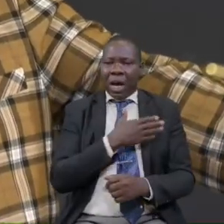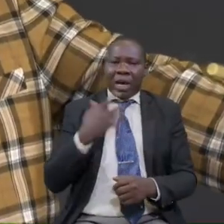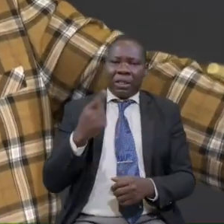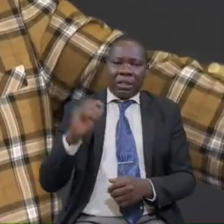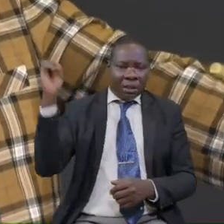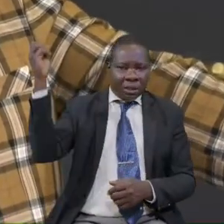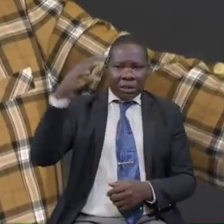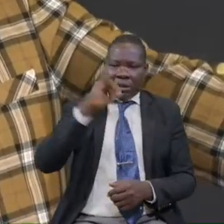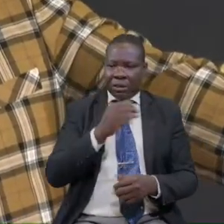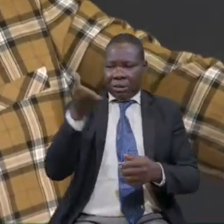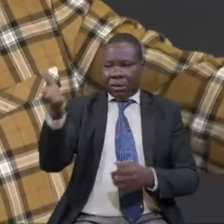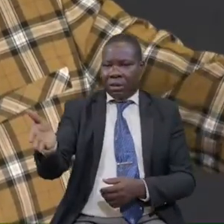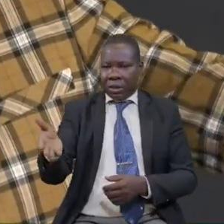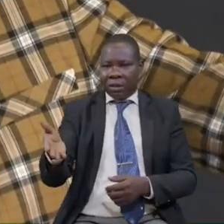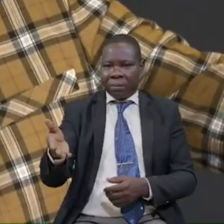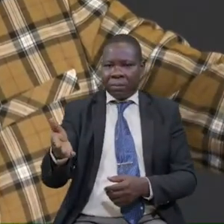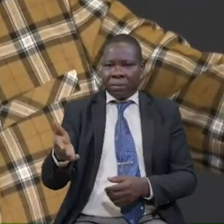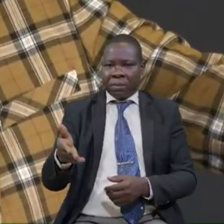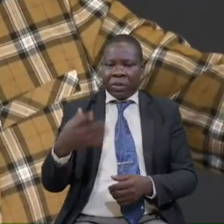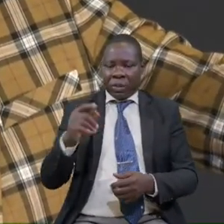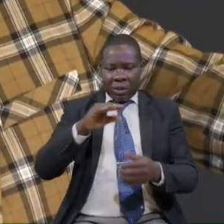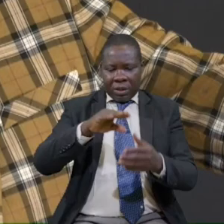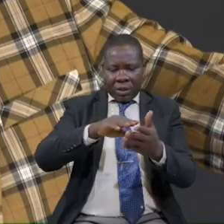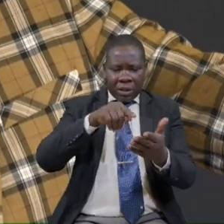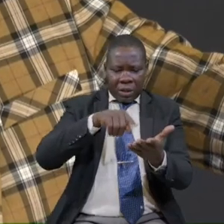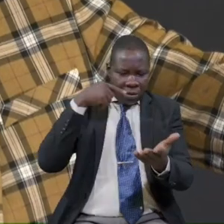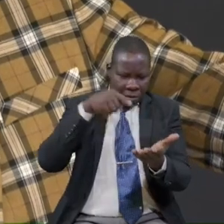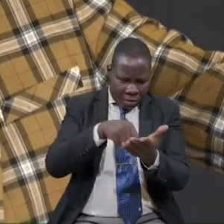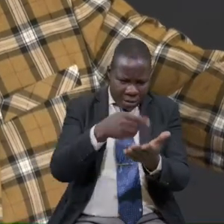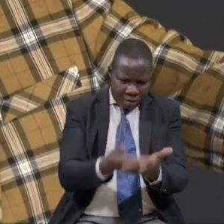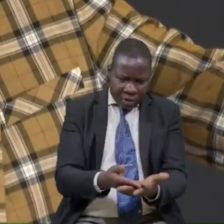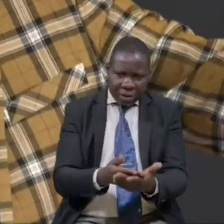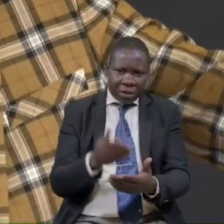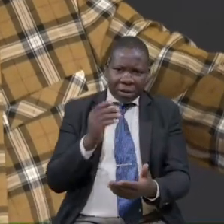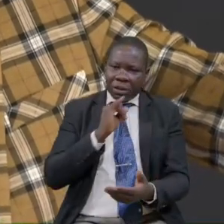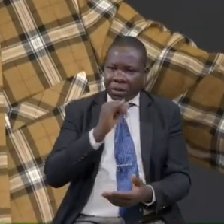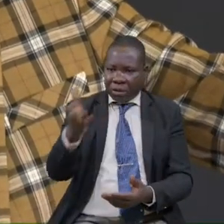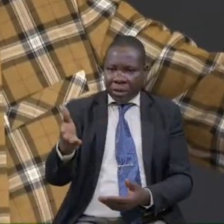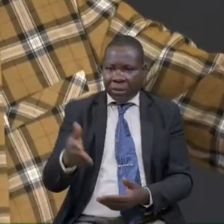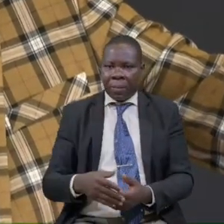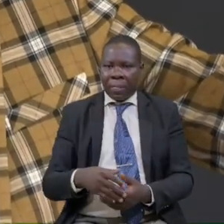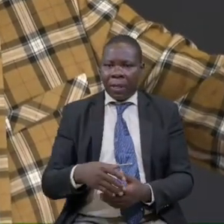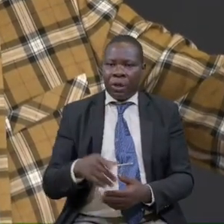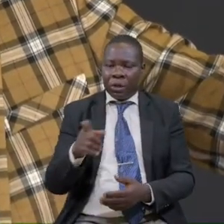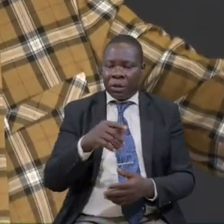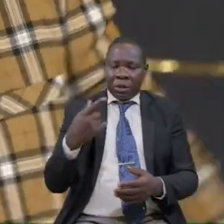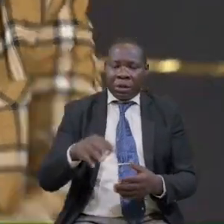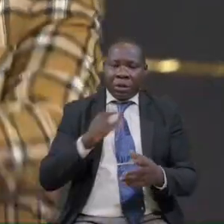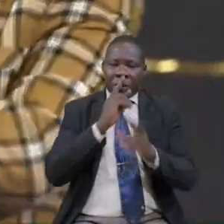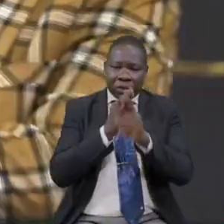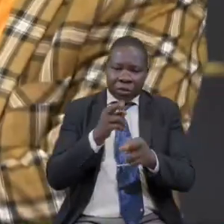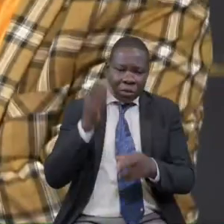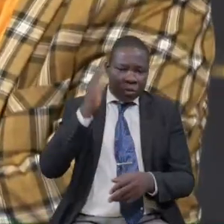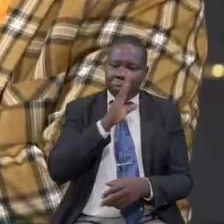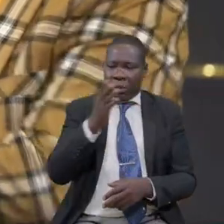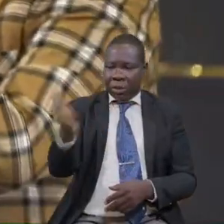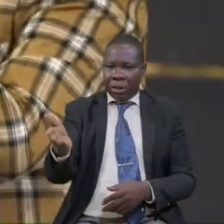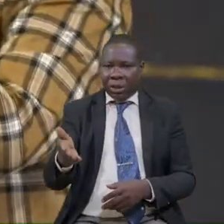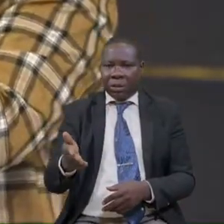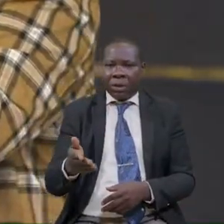là. L'évidence, si la grâce est là, l'évidence sera là. Le résultat sera